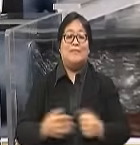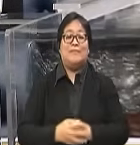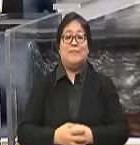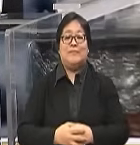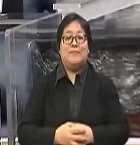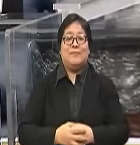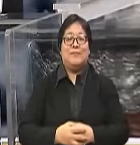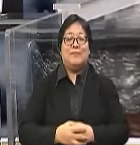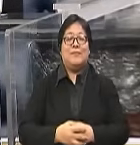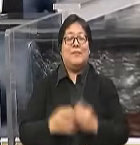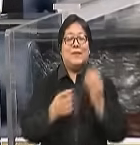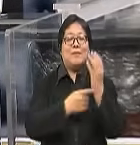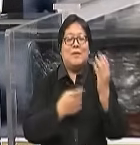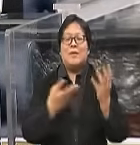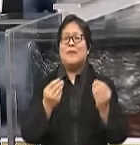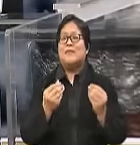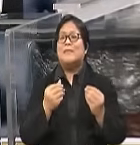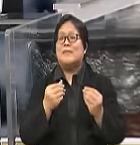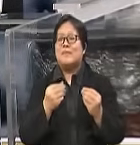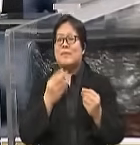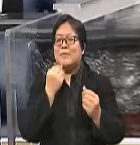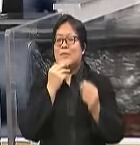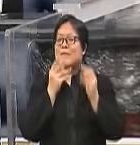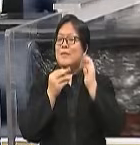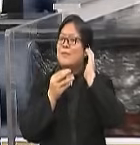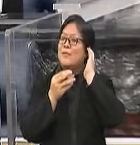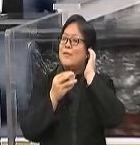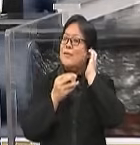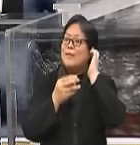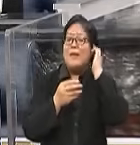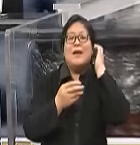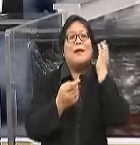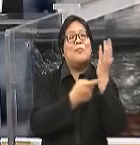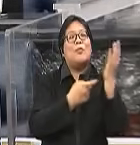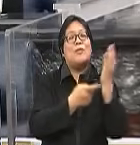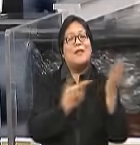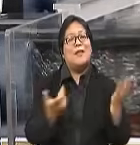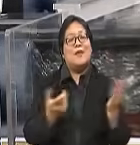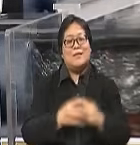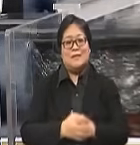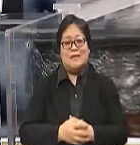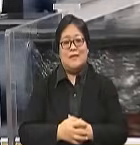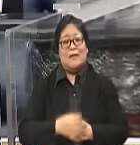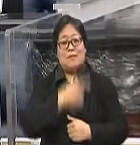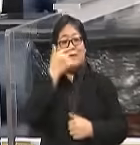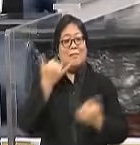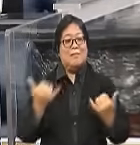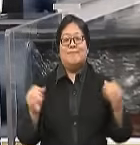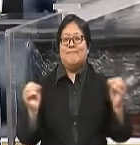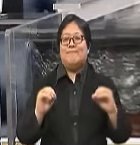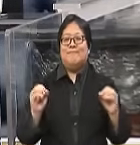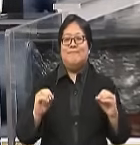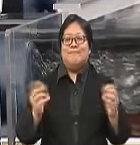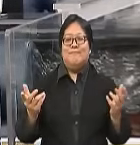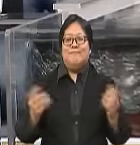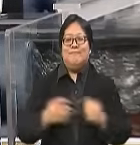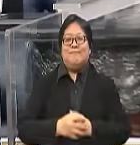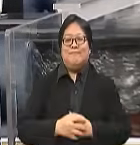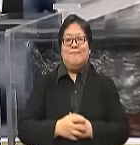tapi enggak Rabo untuk patung-patung menolong kita terjadi oleh karena ketidak ada